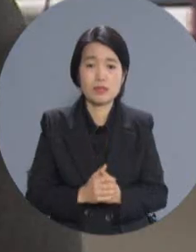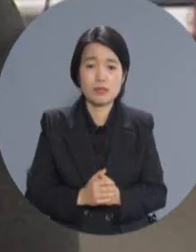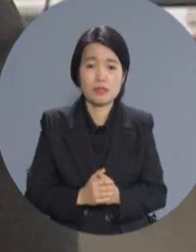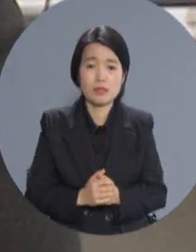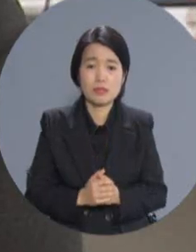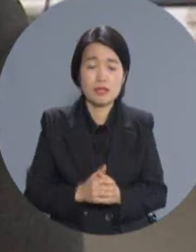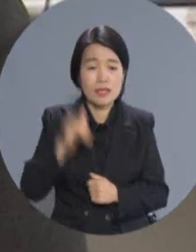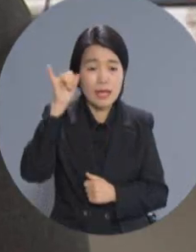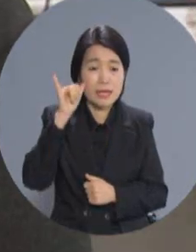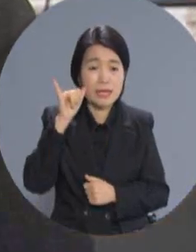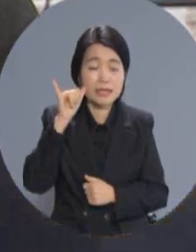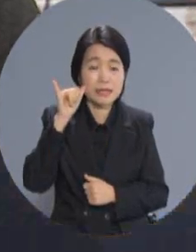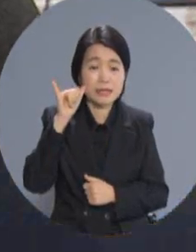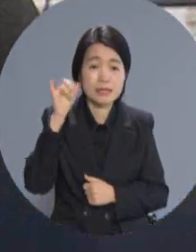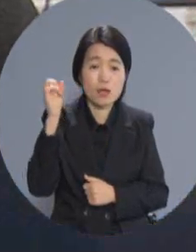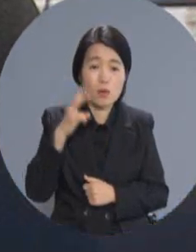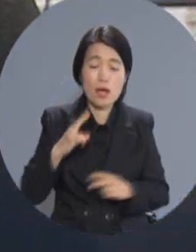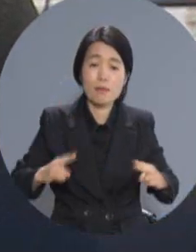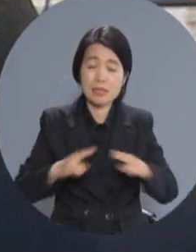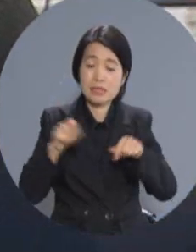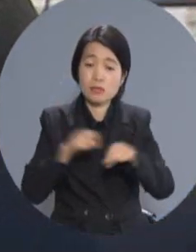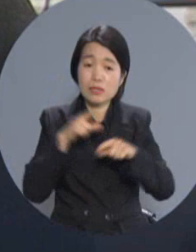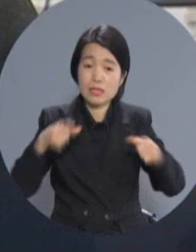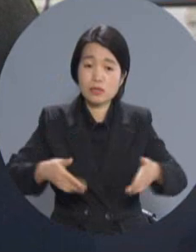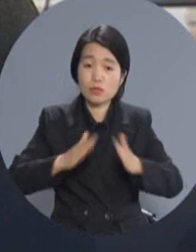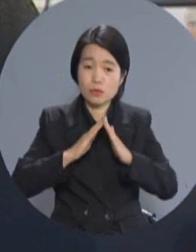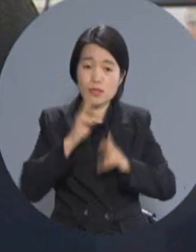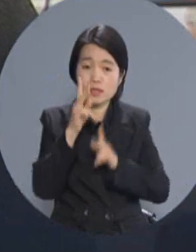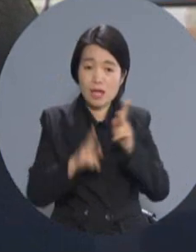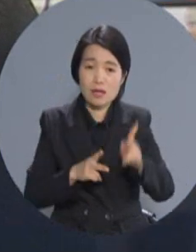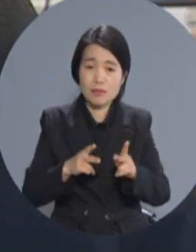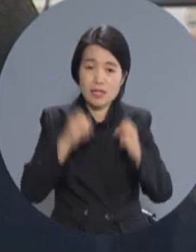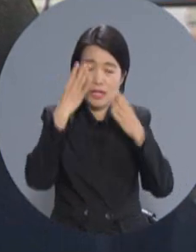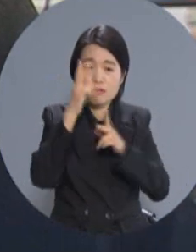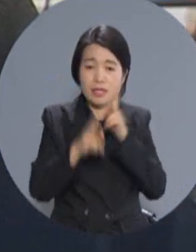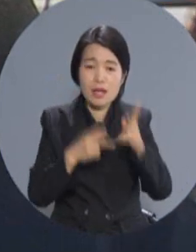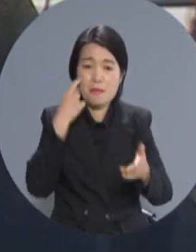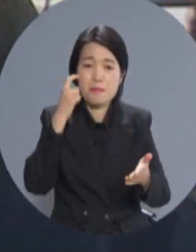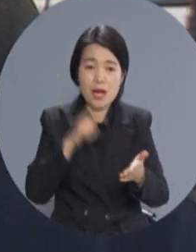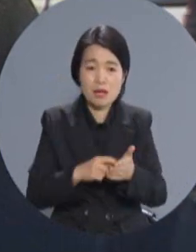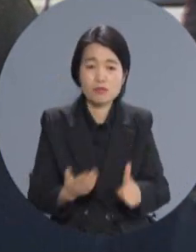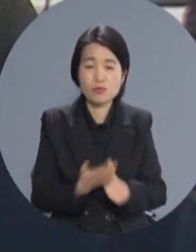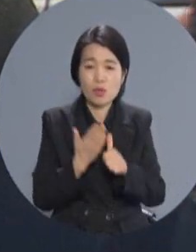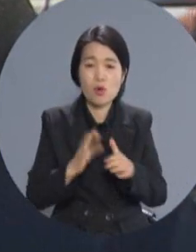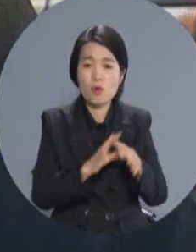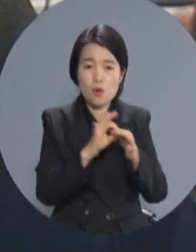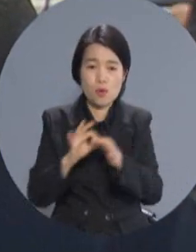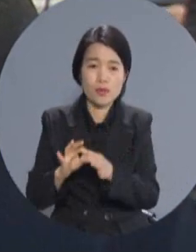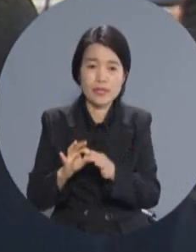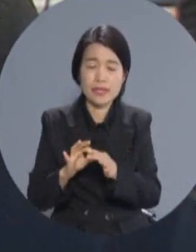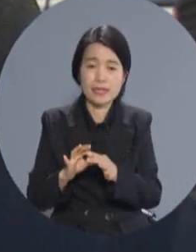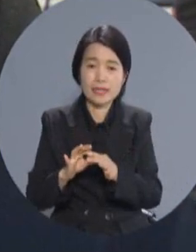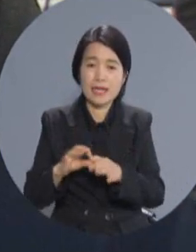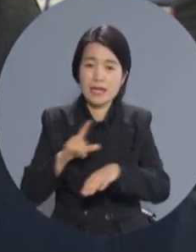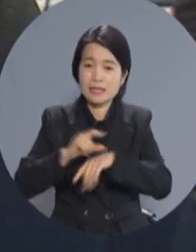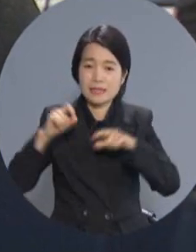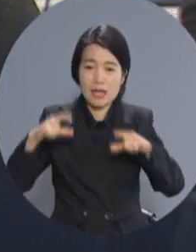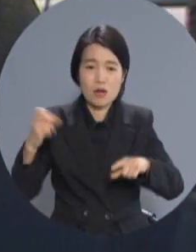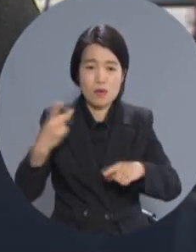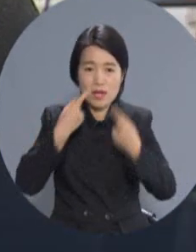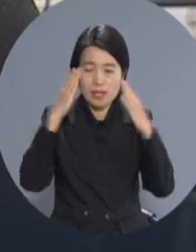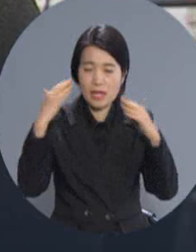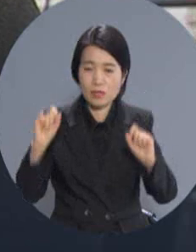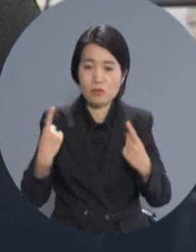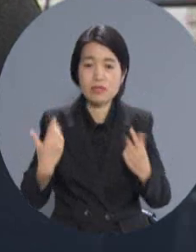AI 인공지능이라든가 반도체 특화단지 조성 사업 등 신산업 발굴 육성을 통하여 지역과